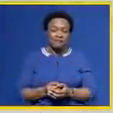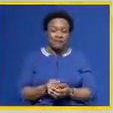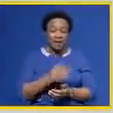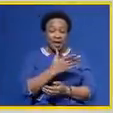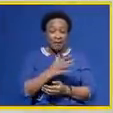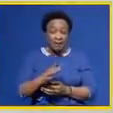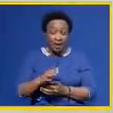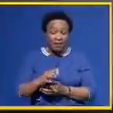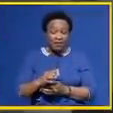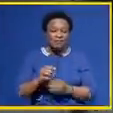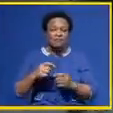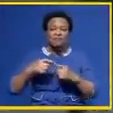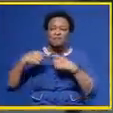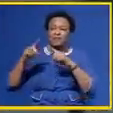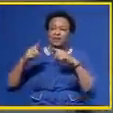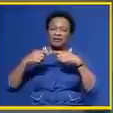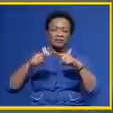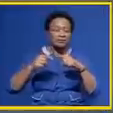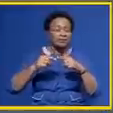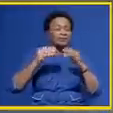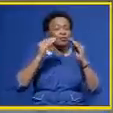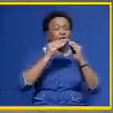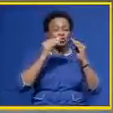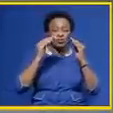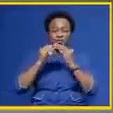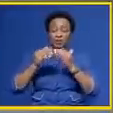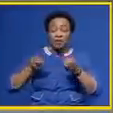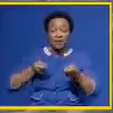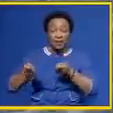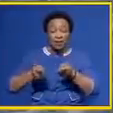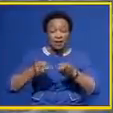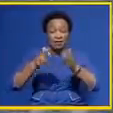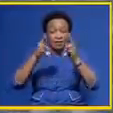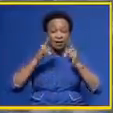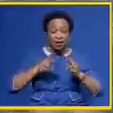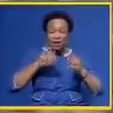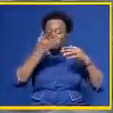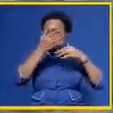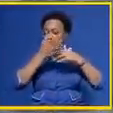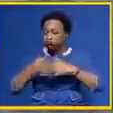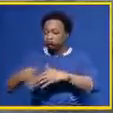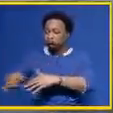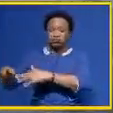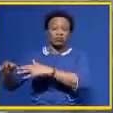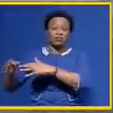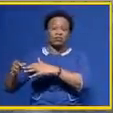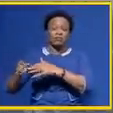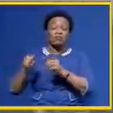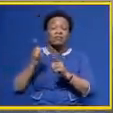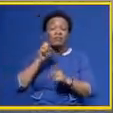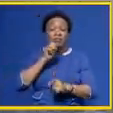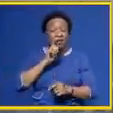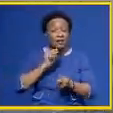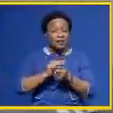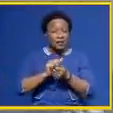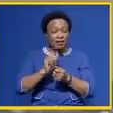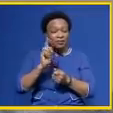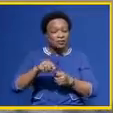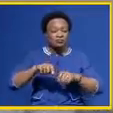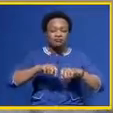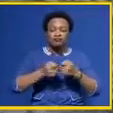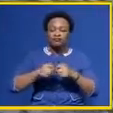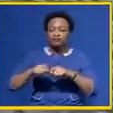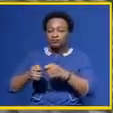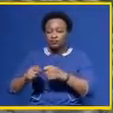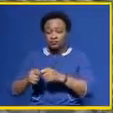Maji yamezingira miti, nyumba, magari na baadhi ya madaraja yamesombwa na maji, huku karibu kila kitu kilichopo kimeharibika kutokana